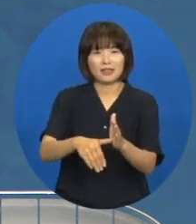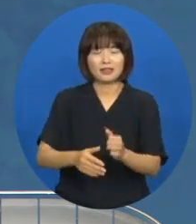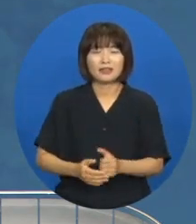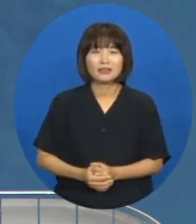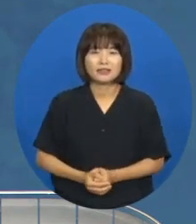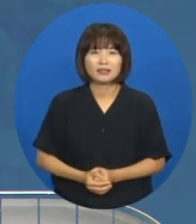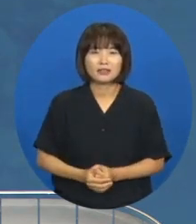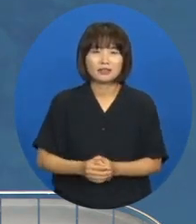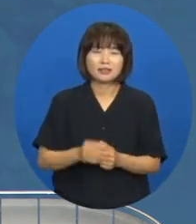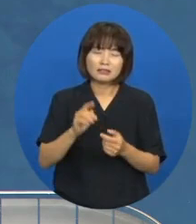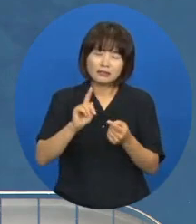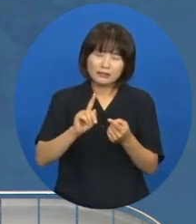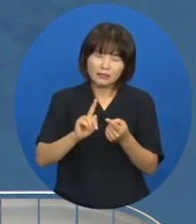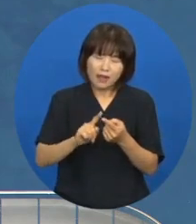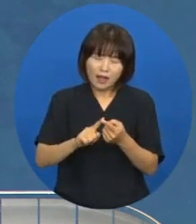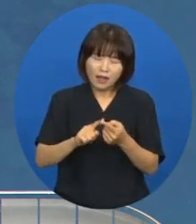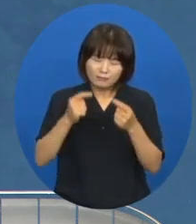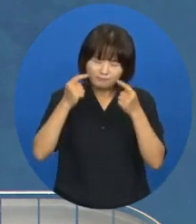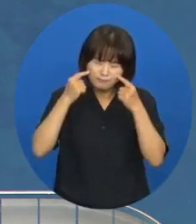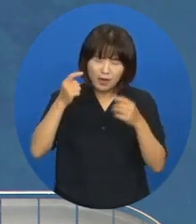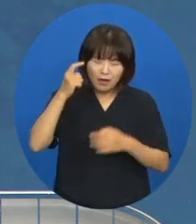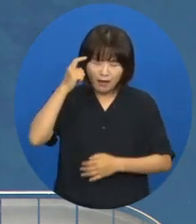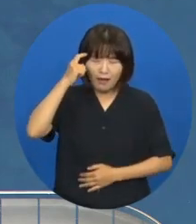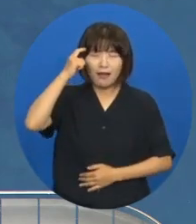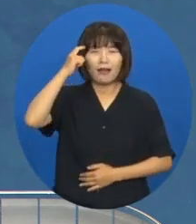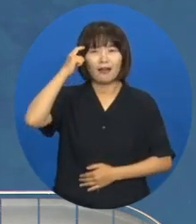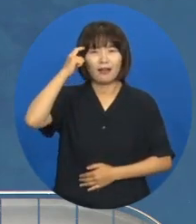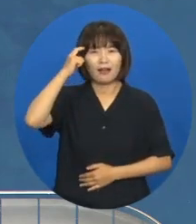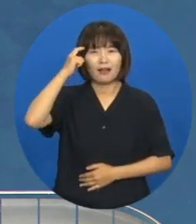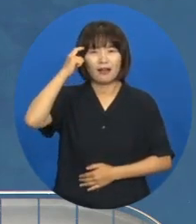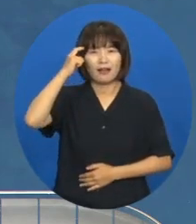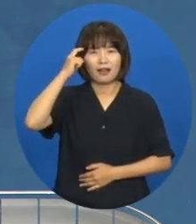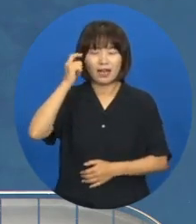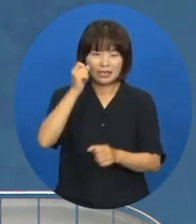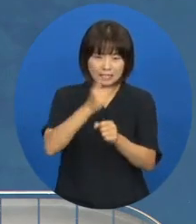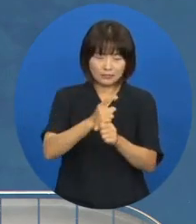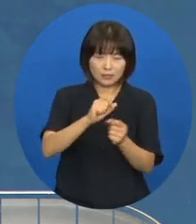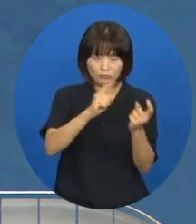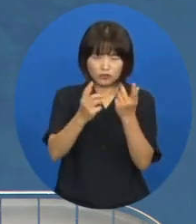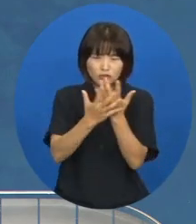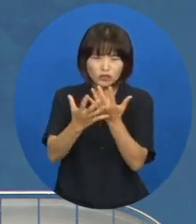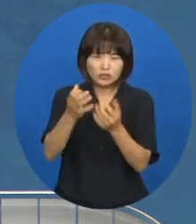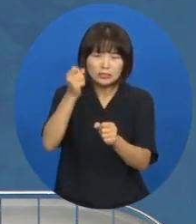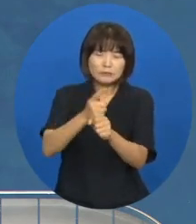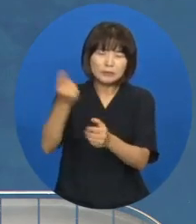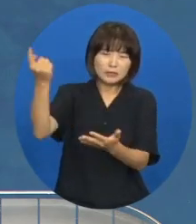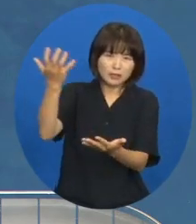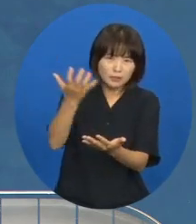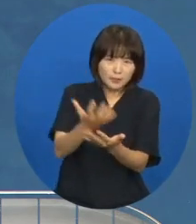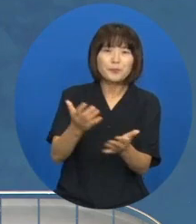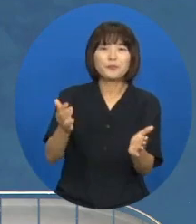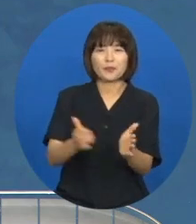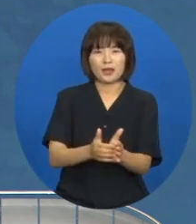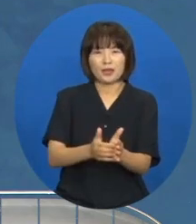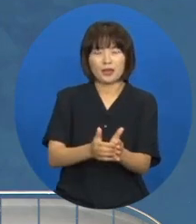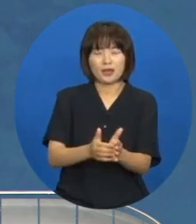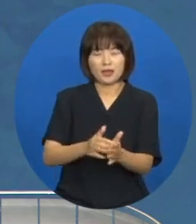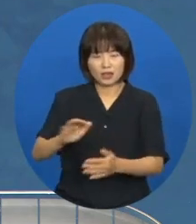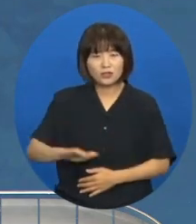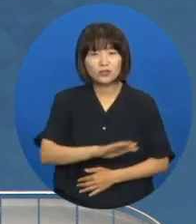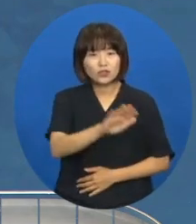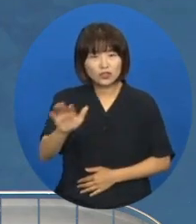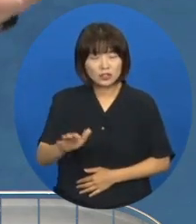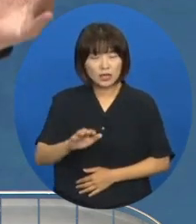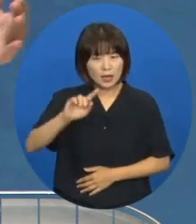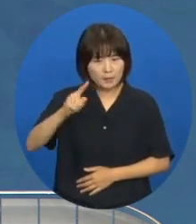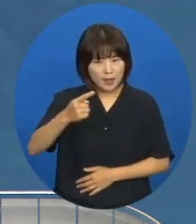그 사실이 너무 분명하게 깨달아진 이미 부흥이 이렇게 임했는데 우리가